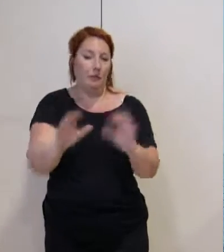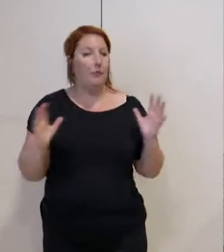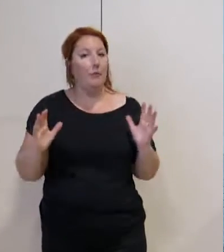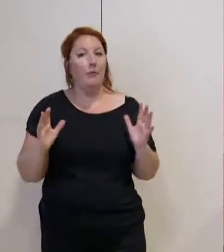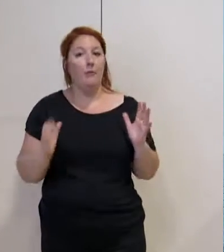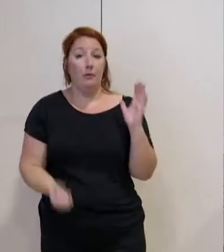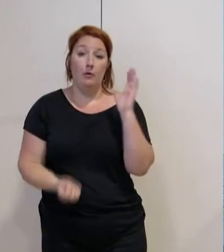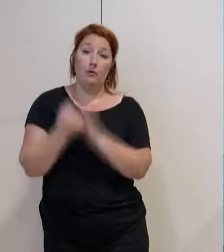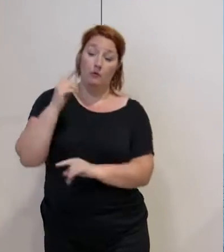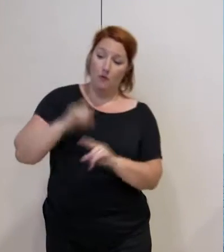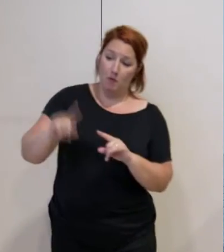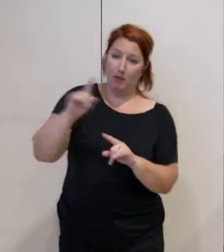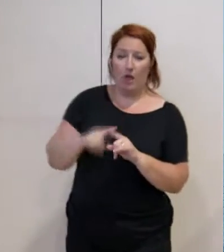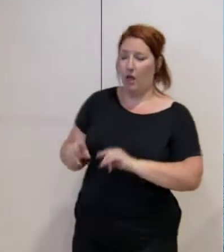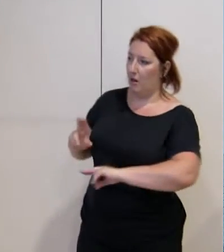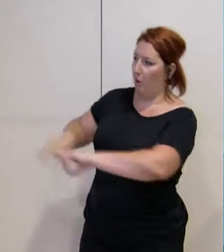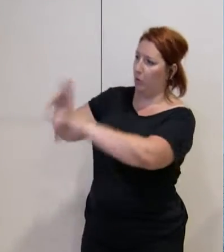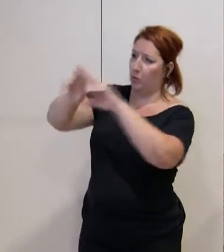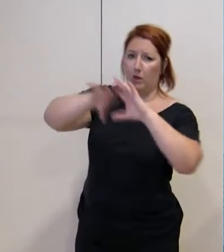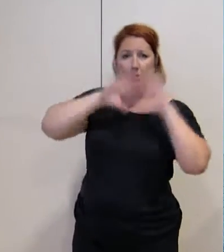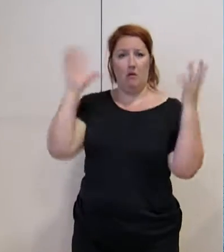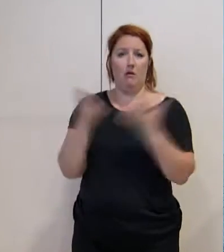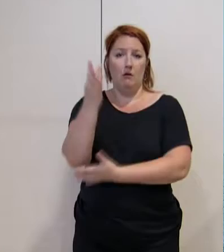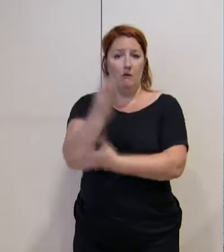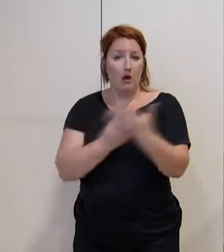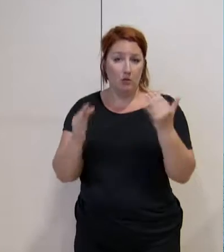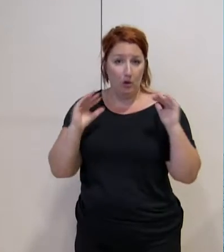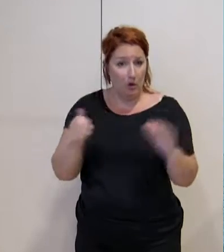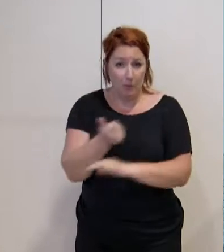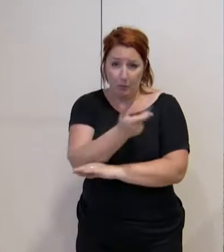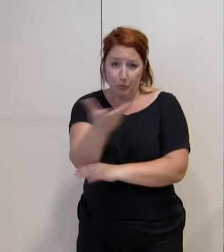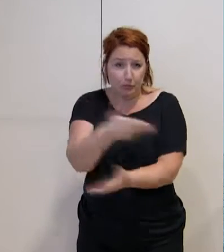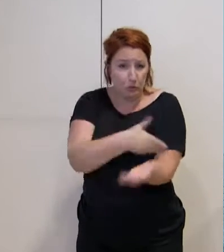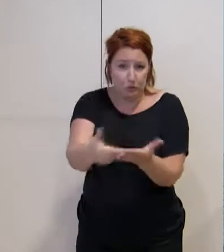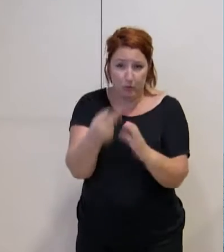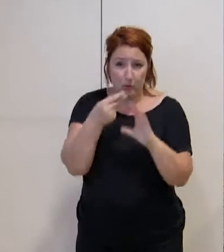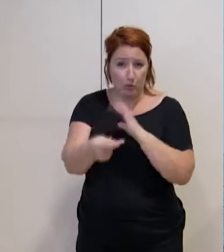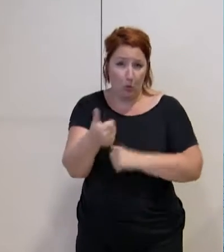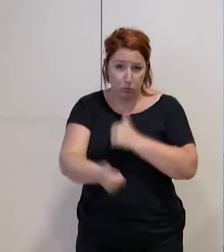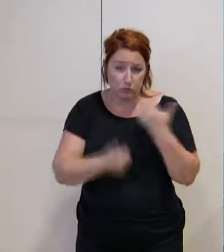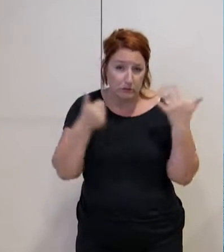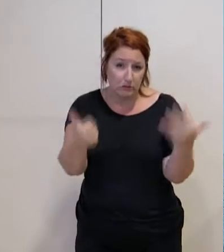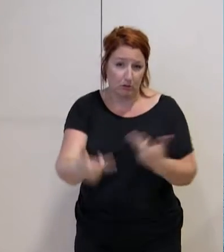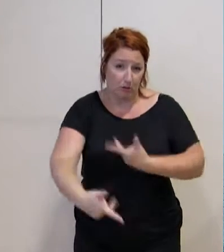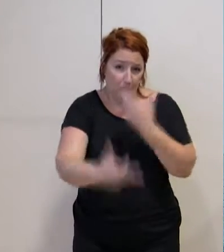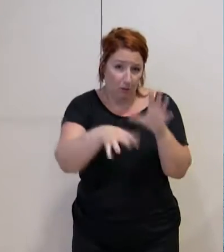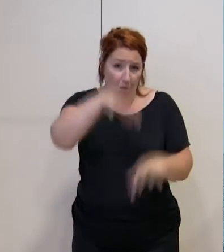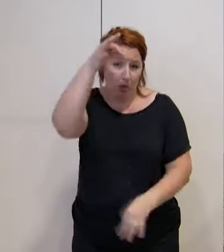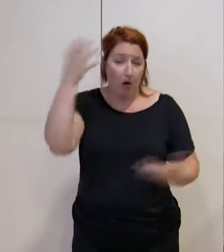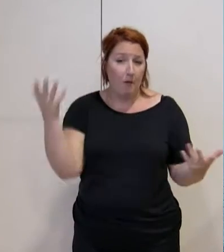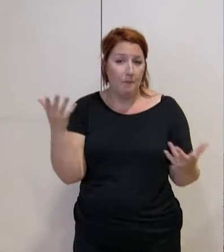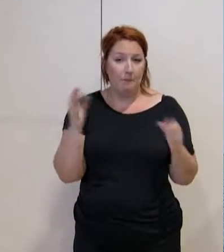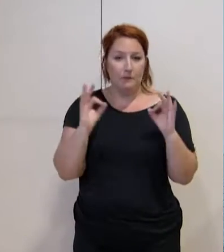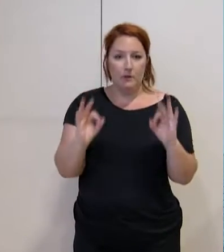Avec le nouveau matériel et ses coûts d'entretien, la facture atteint plusieurs millions d'euros sur le mandat. D'ailleurs, à ce propos, nous ne